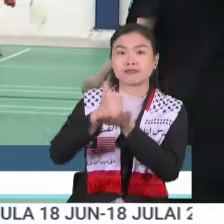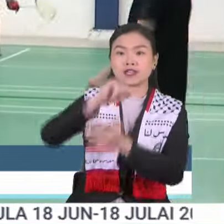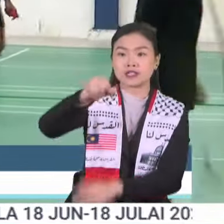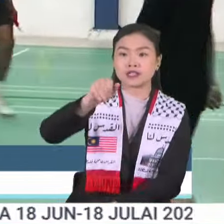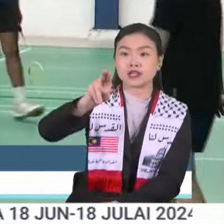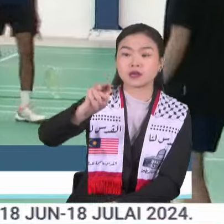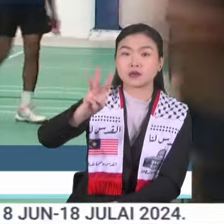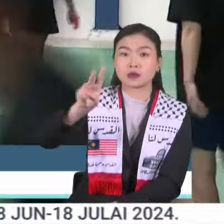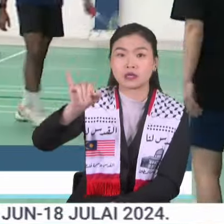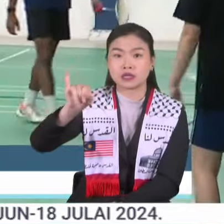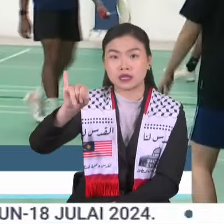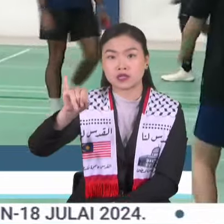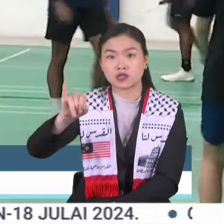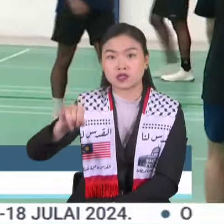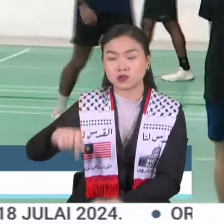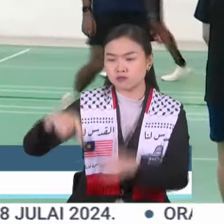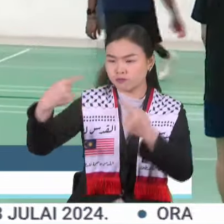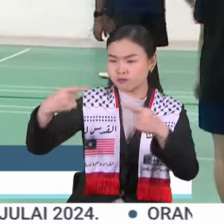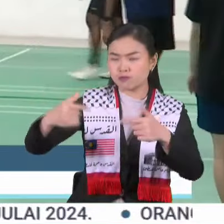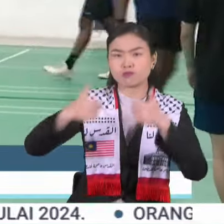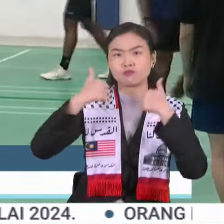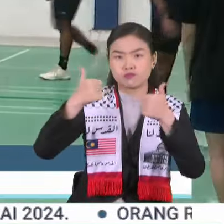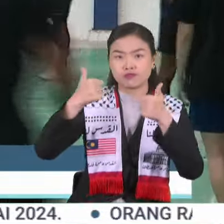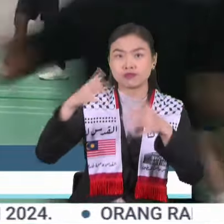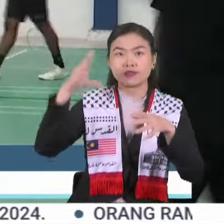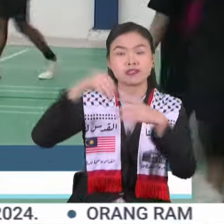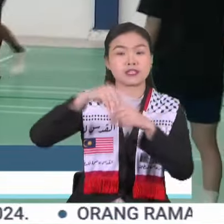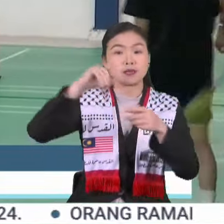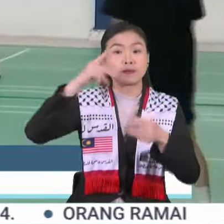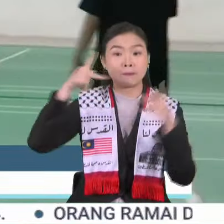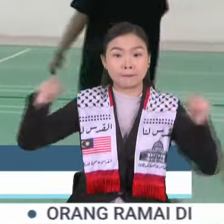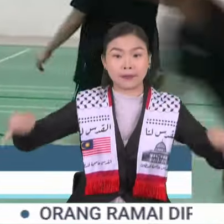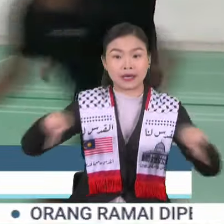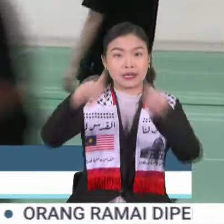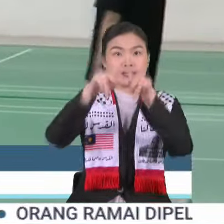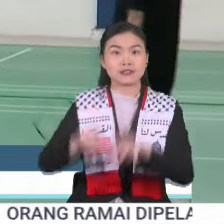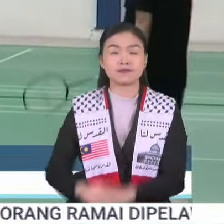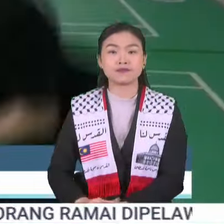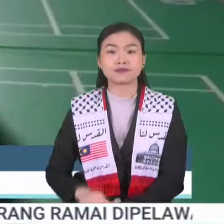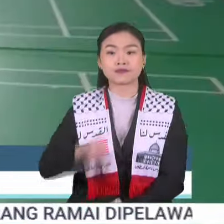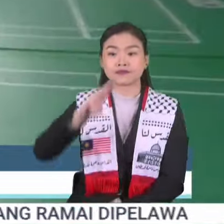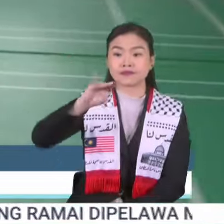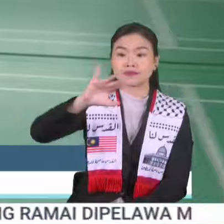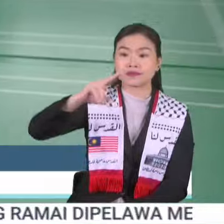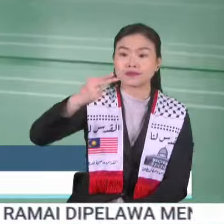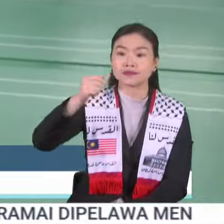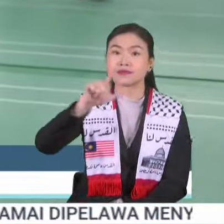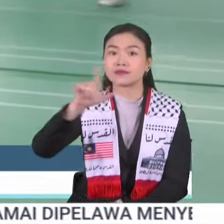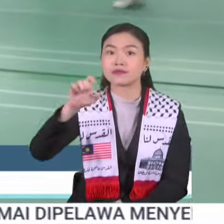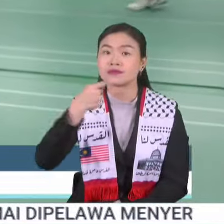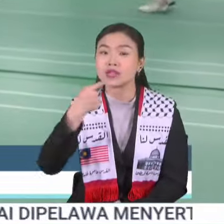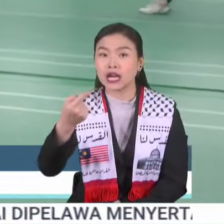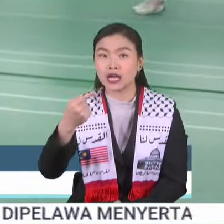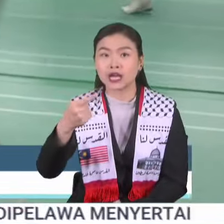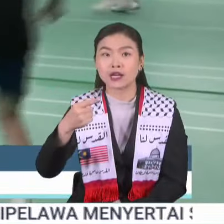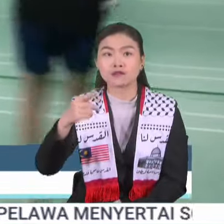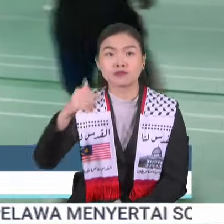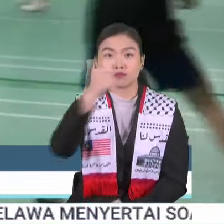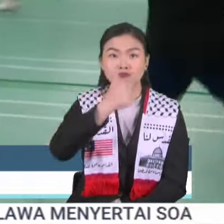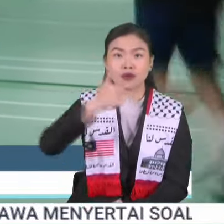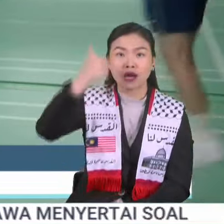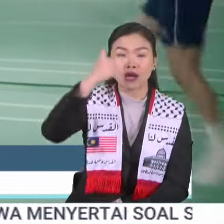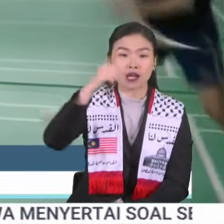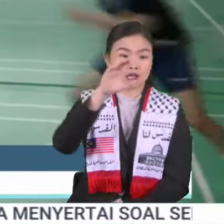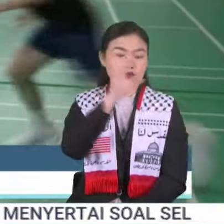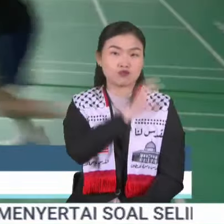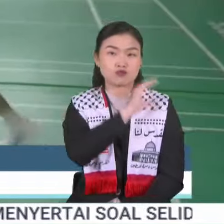dapat beraksi di tahap terbaik di Paris. Michelle turut memaklumkan pengarah kejurulatihan ABM, Rexy Manaiki, sudah bertemu dengan